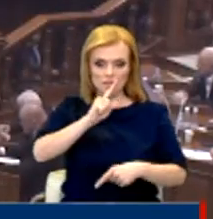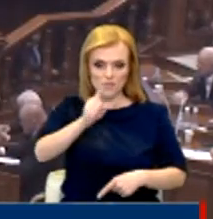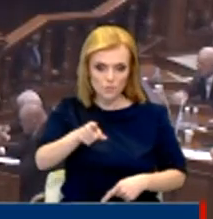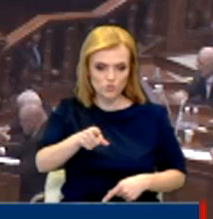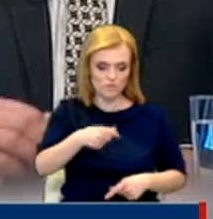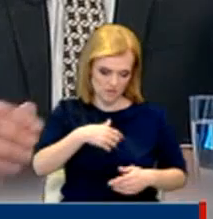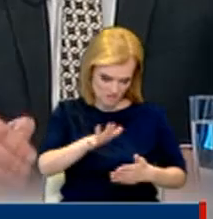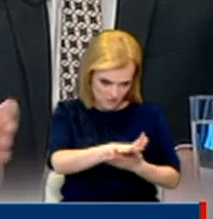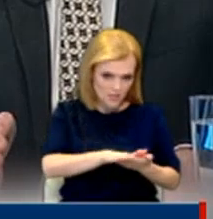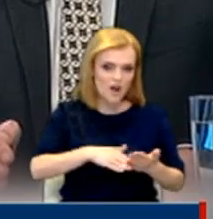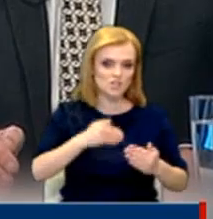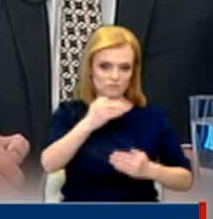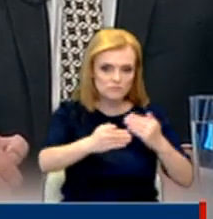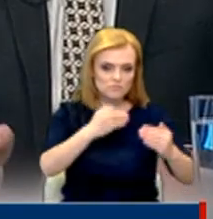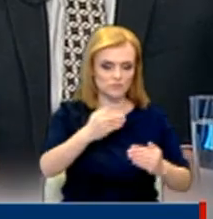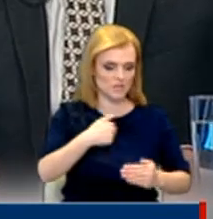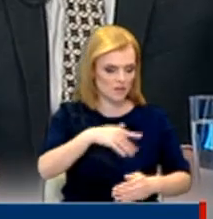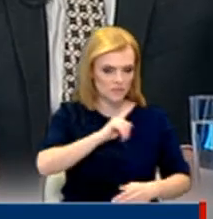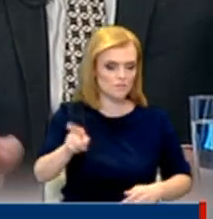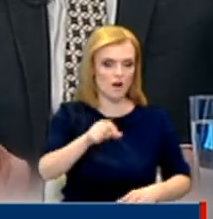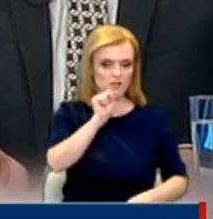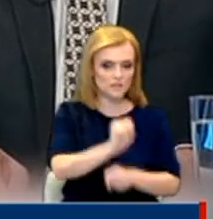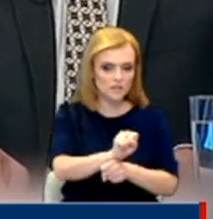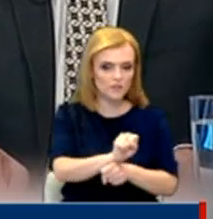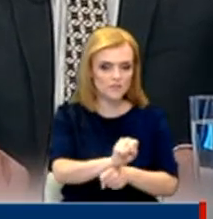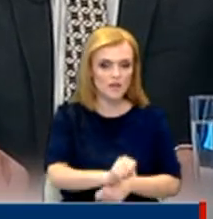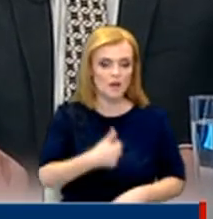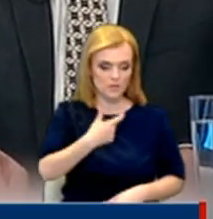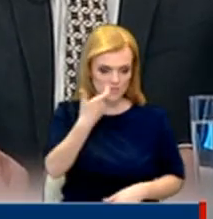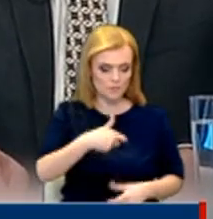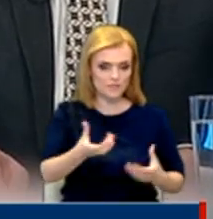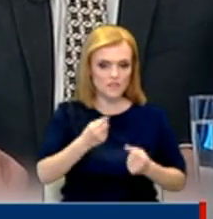Socialiștilor, în situația în care merg într-un final acest pas, trebuie să-și asume